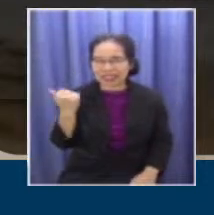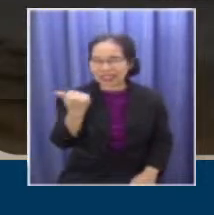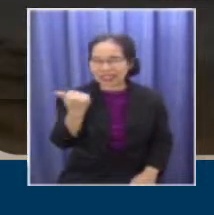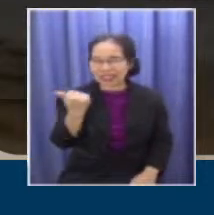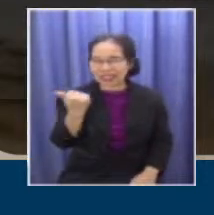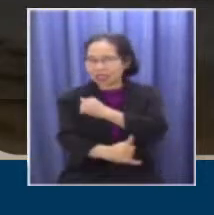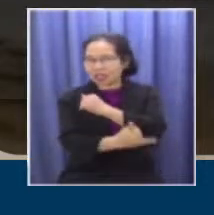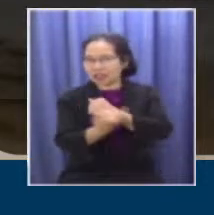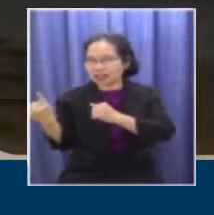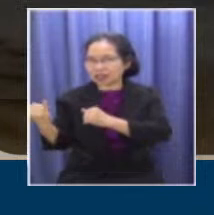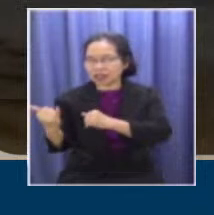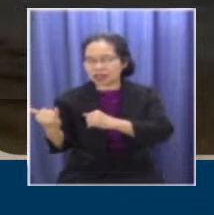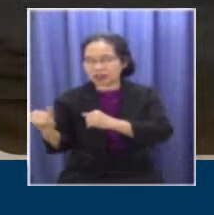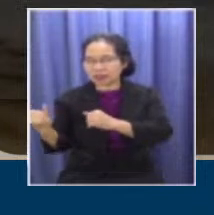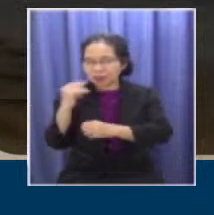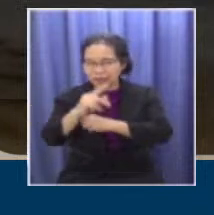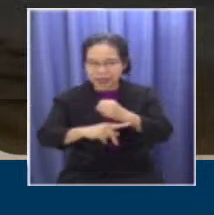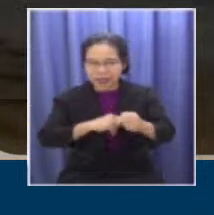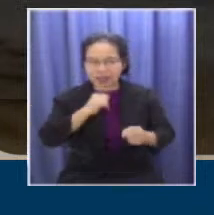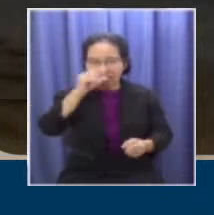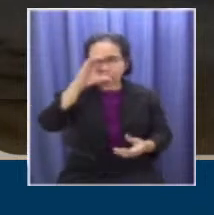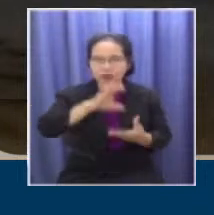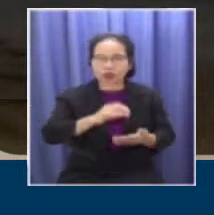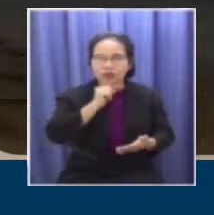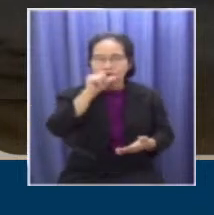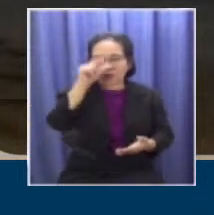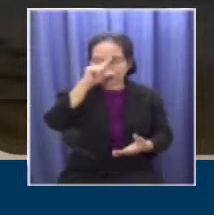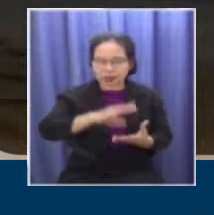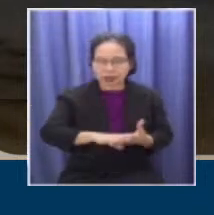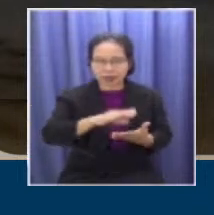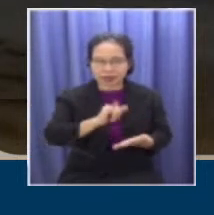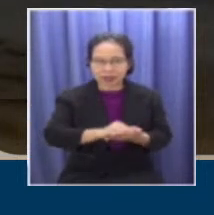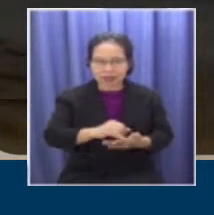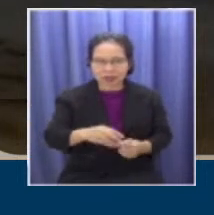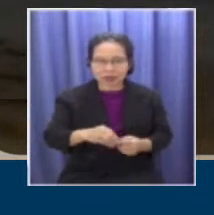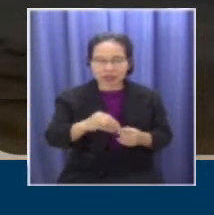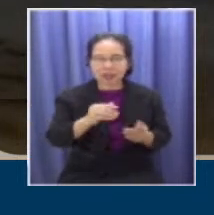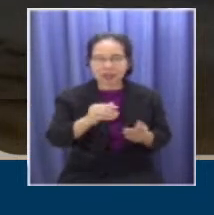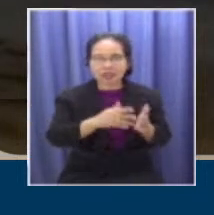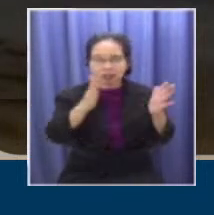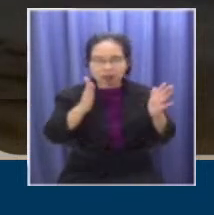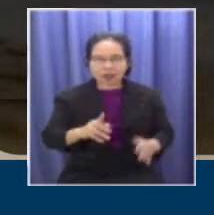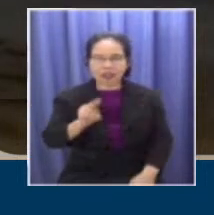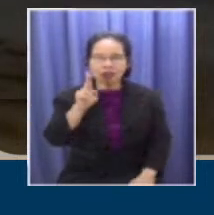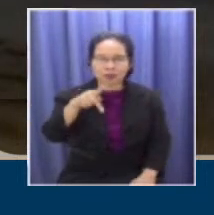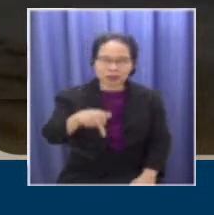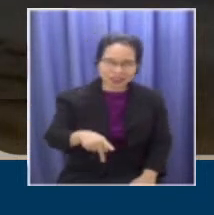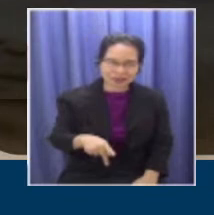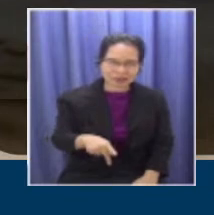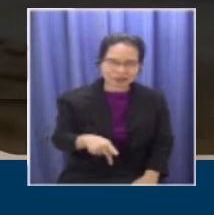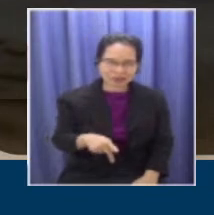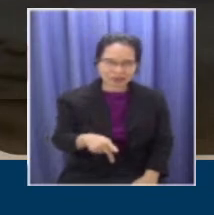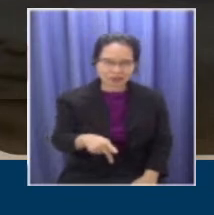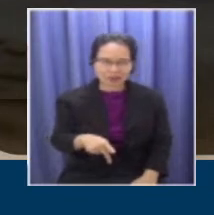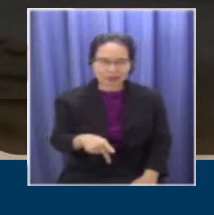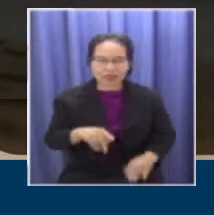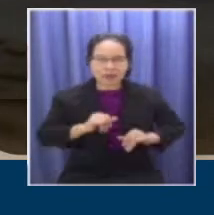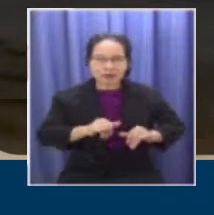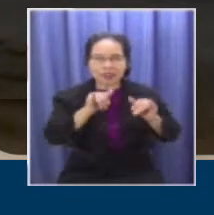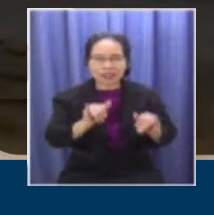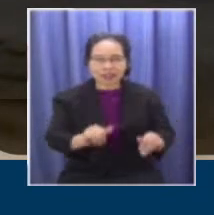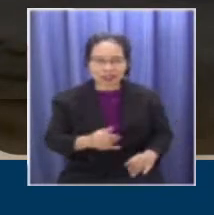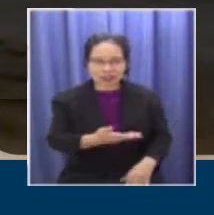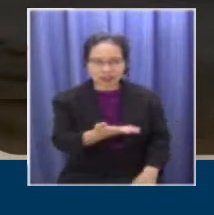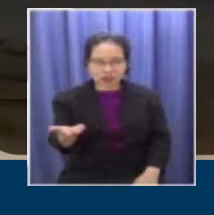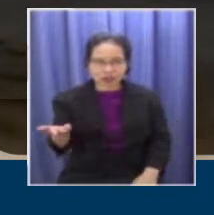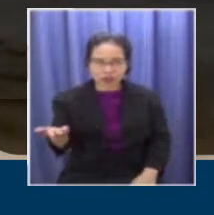sɛ wantena waso wɔbɔ nipa sɛ wantena asase so nyina anu nti wokɔ wiem ma wonkɔnkɔhunu